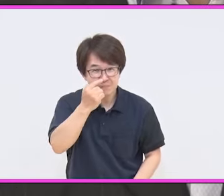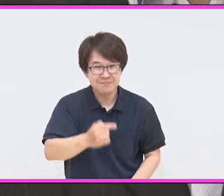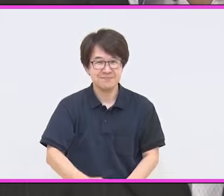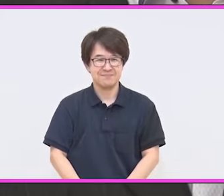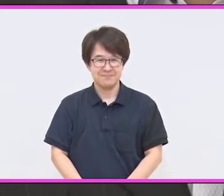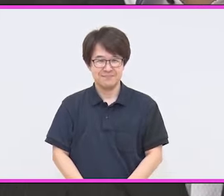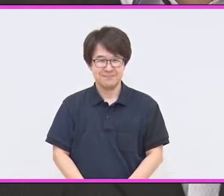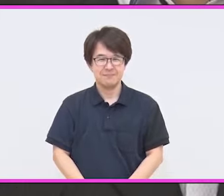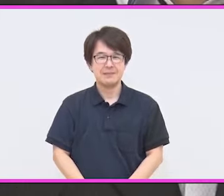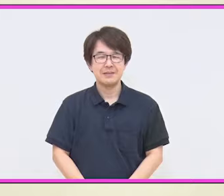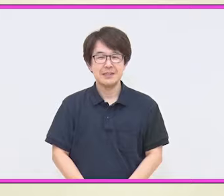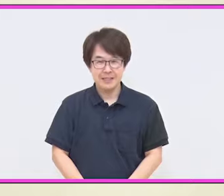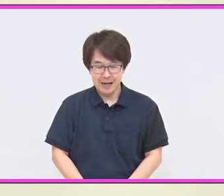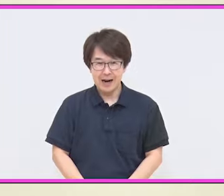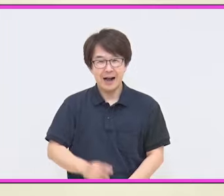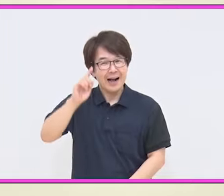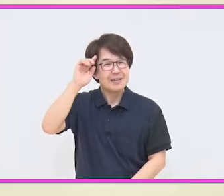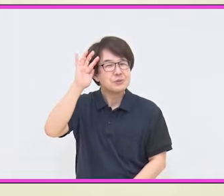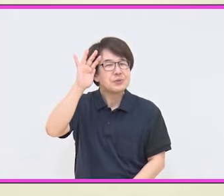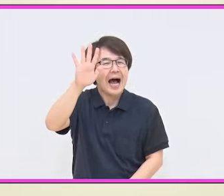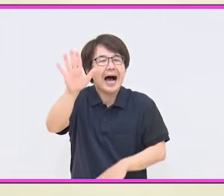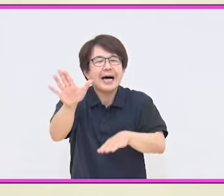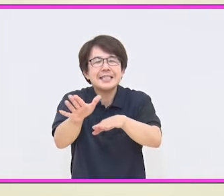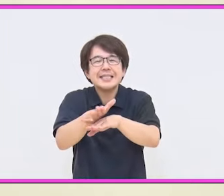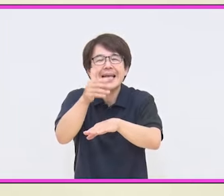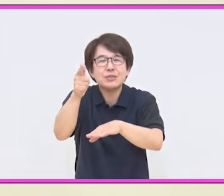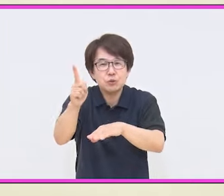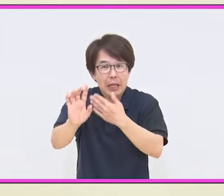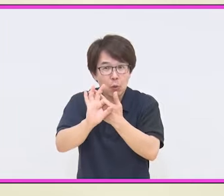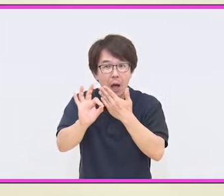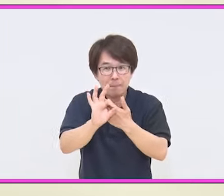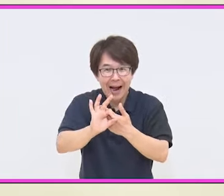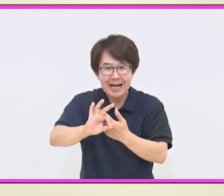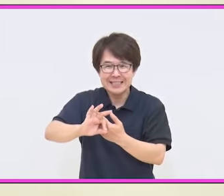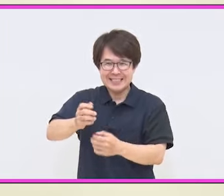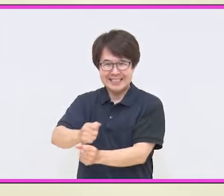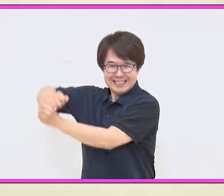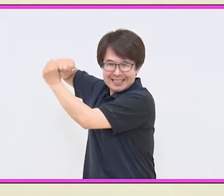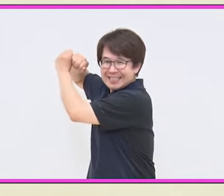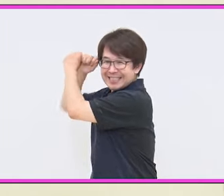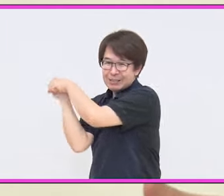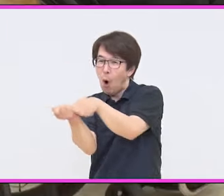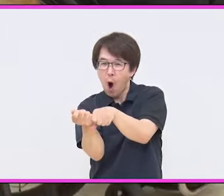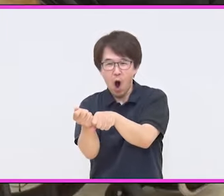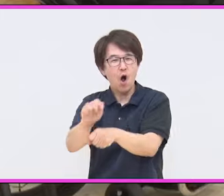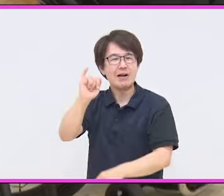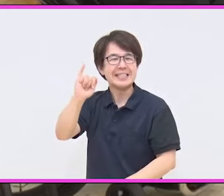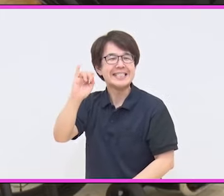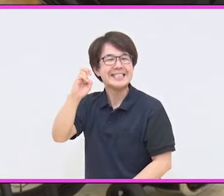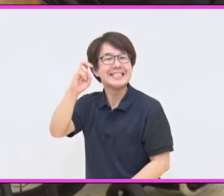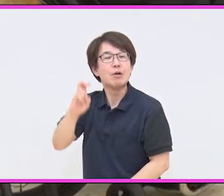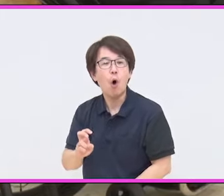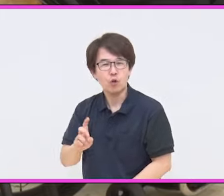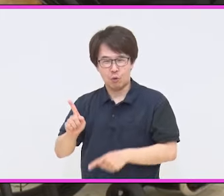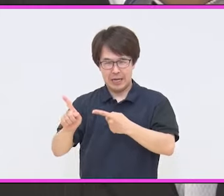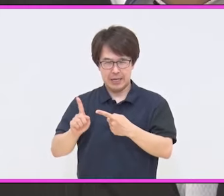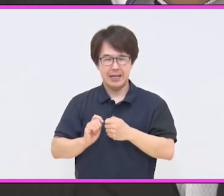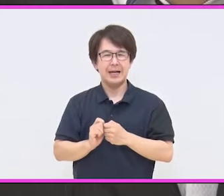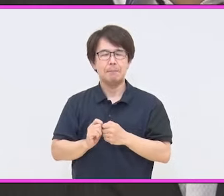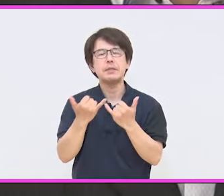ね。スター選手みたいな、それこそイチロー選手とか、ね、なんかそういうような存在でね、うん、それこそ島川選手とか